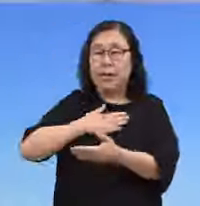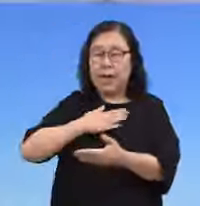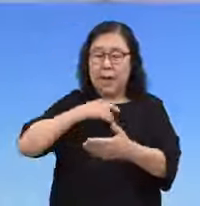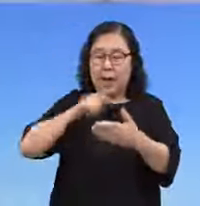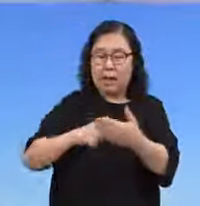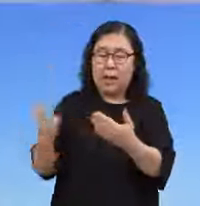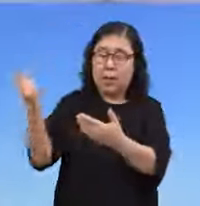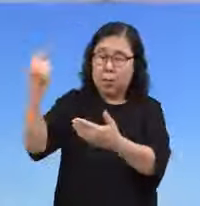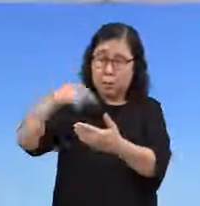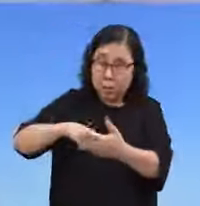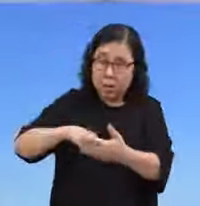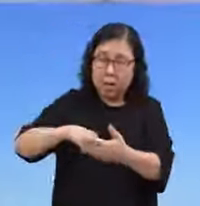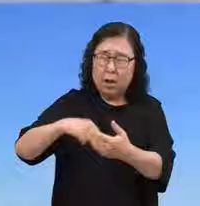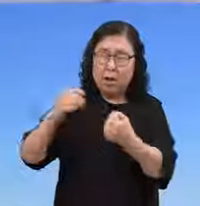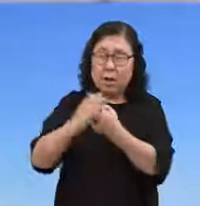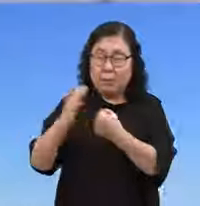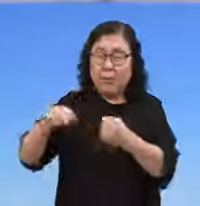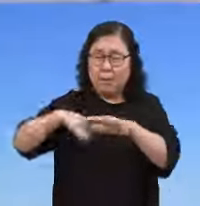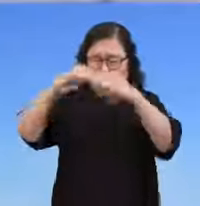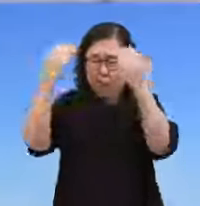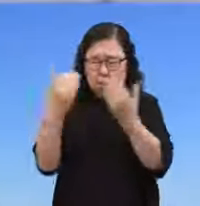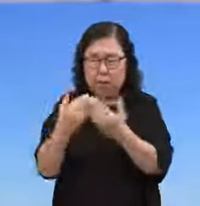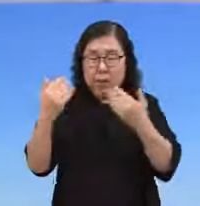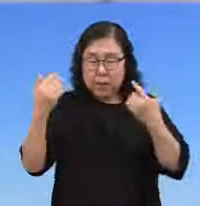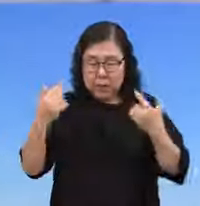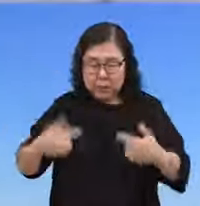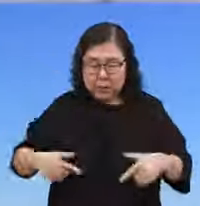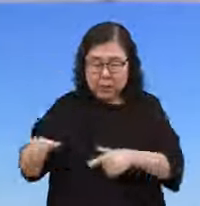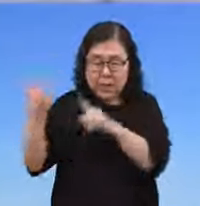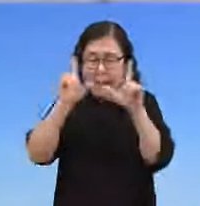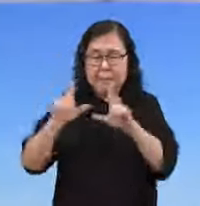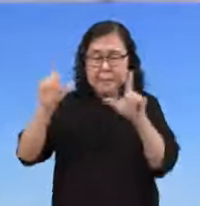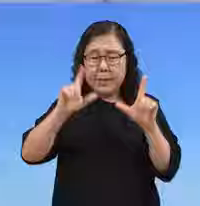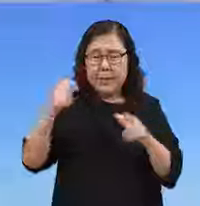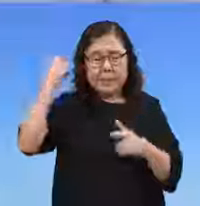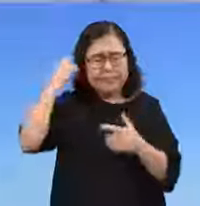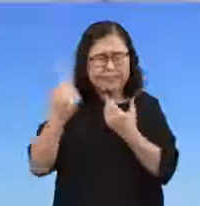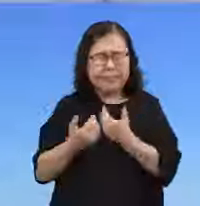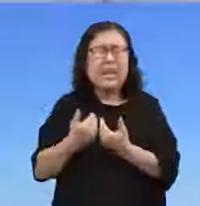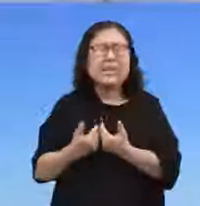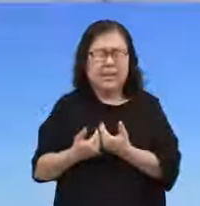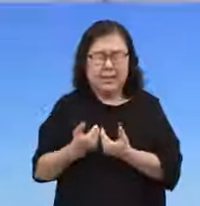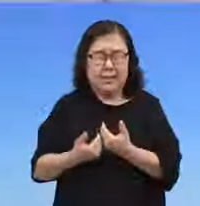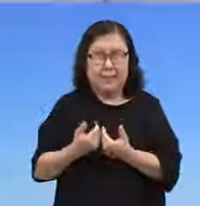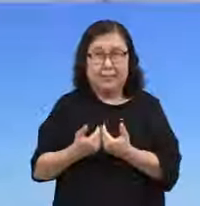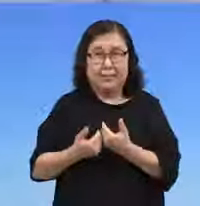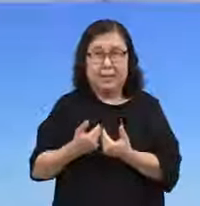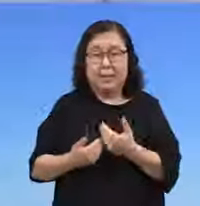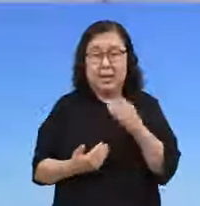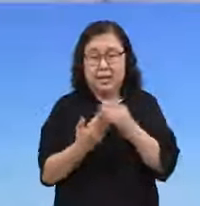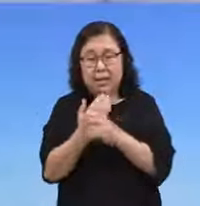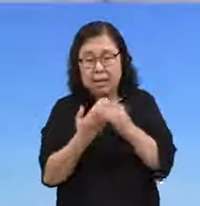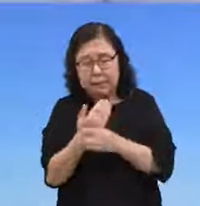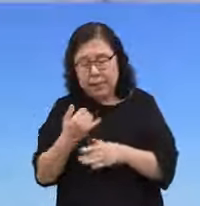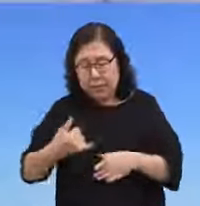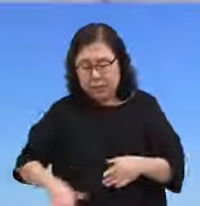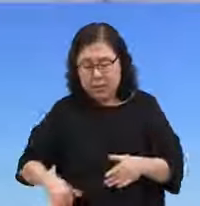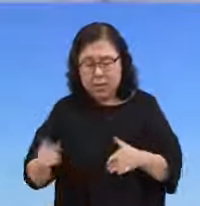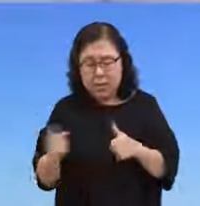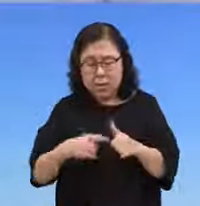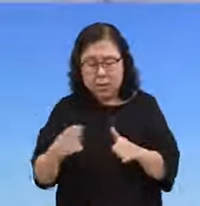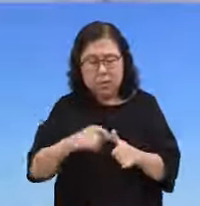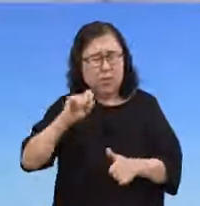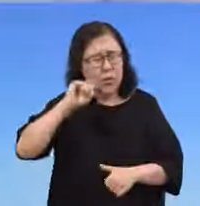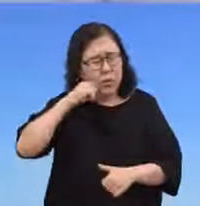좌정하고 계시면서부터 매일의 삶이 갈등이에요. 매일의 삶이 이 악한 세상의 가치관과의 이 자녀 교육이 왜